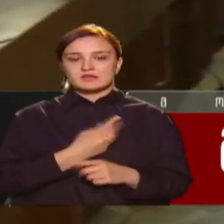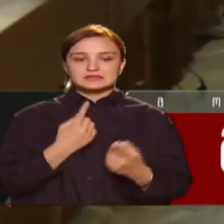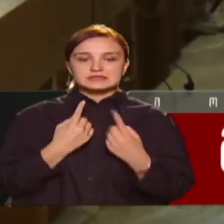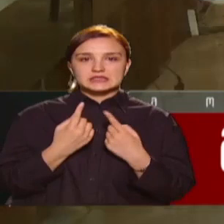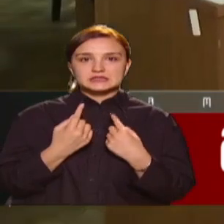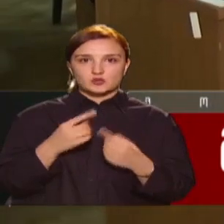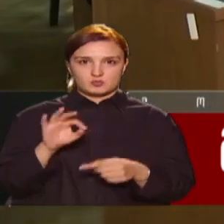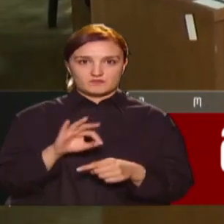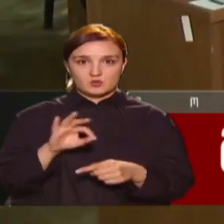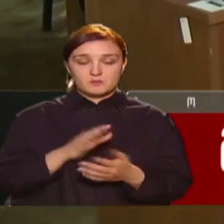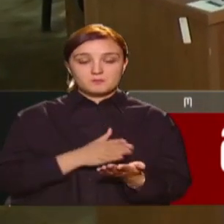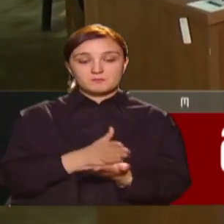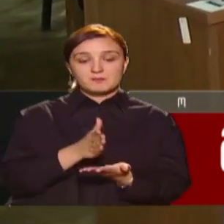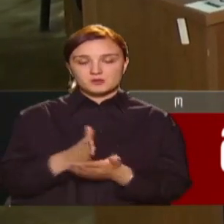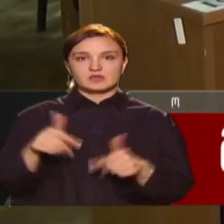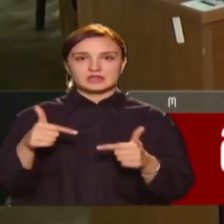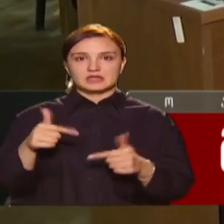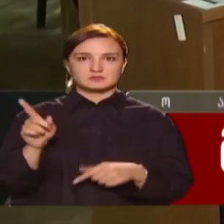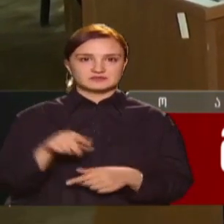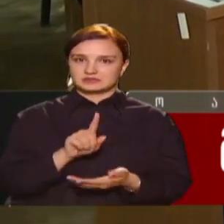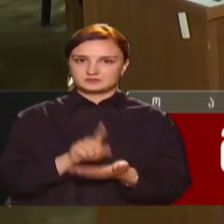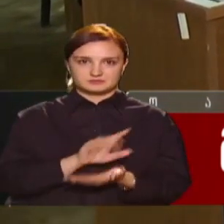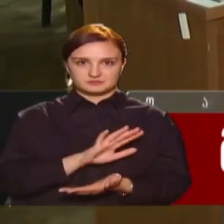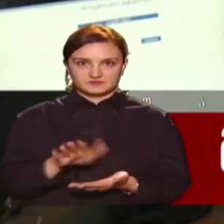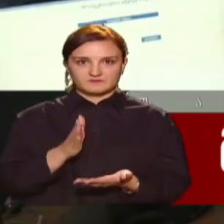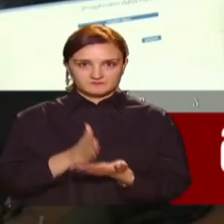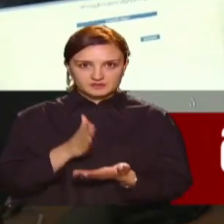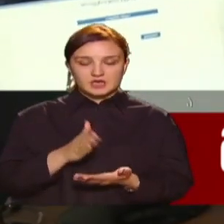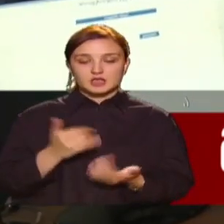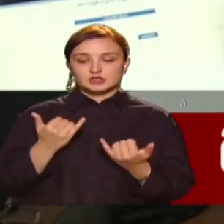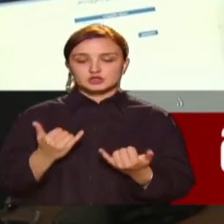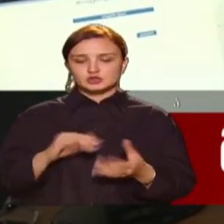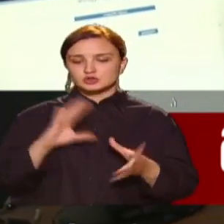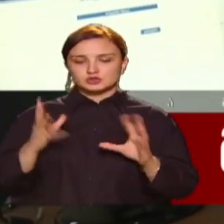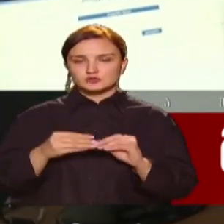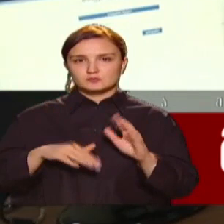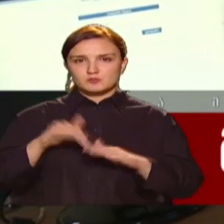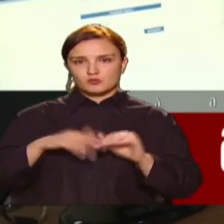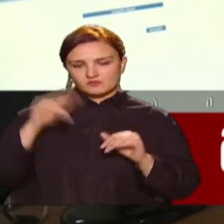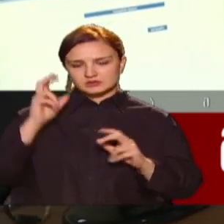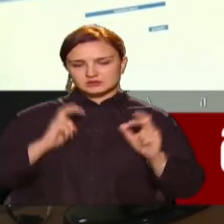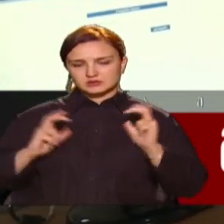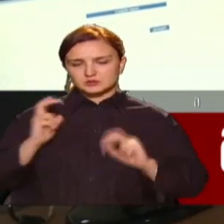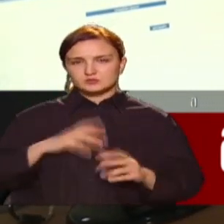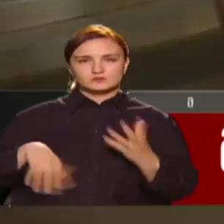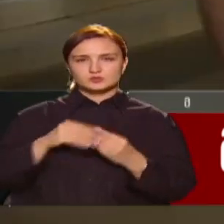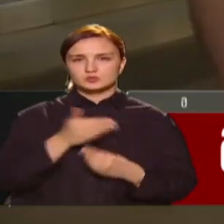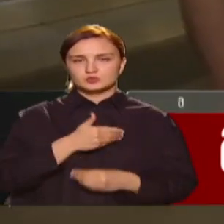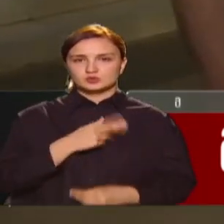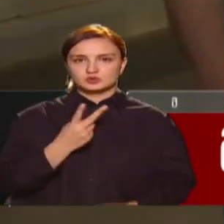მოსდევს. Gargoyul მიმართულებებზე ტესტირება საჭირო არ არის. Ქვეყანაში წელს ჯამში პროფსასწავლებლებში სწავლის